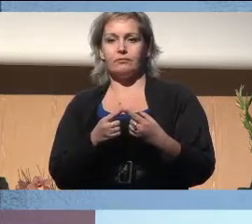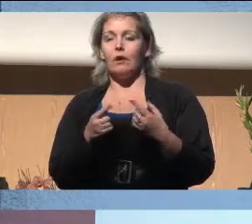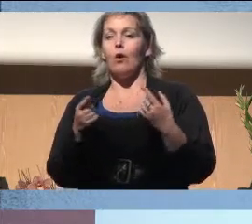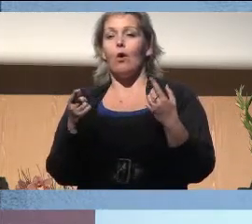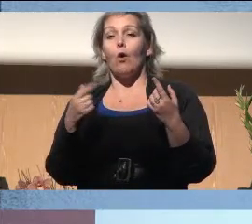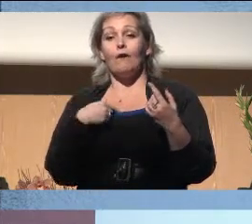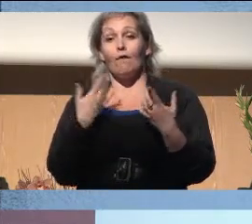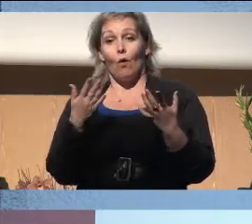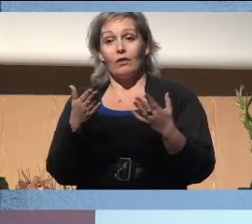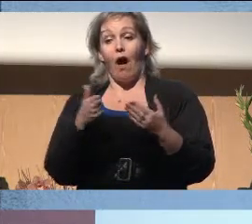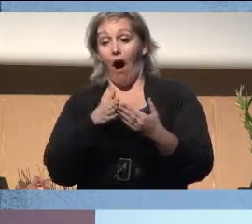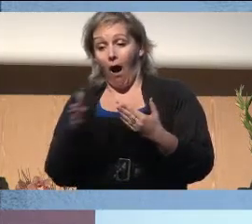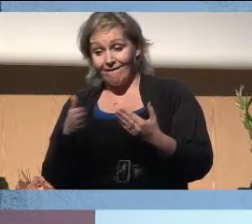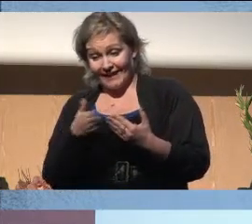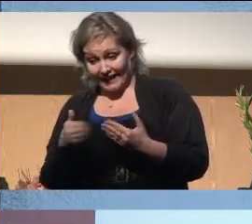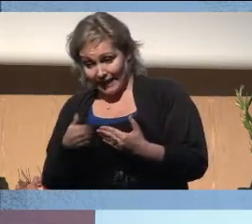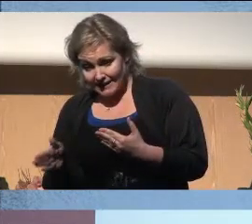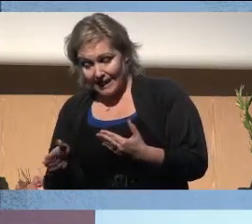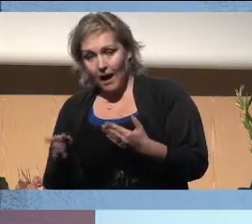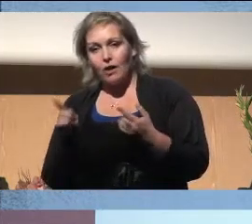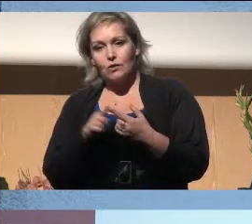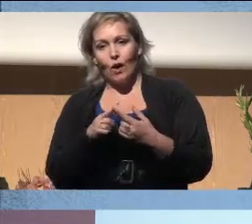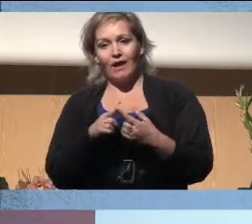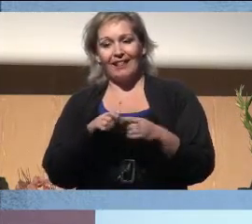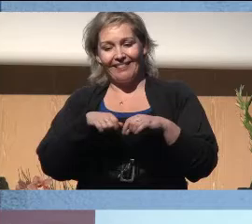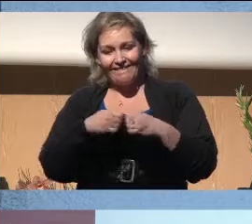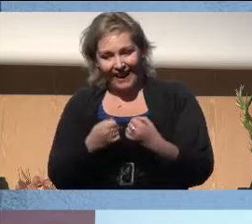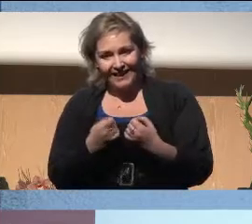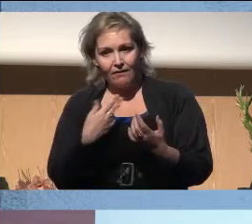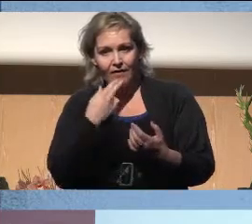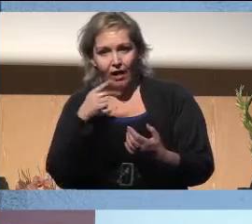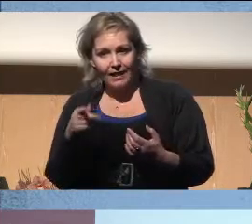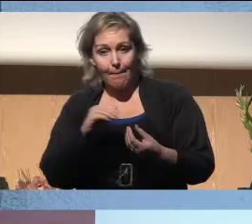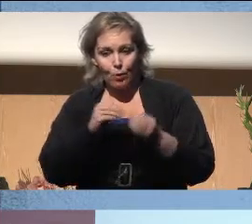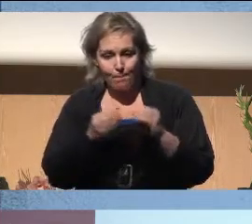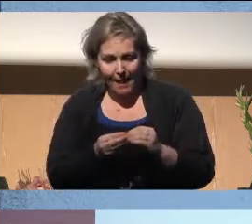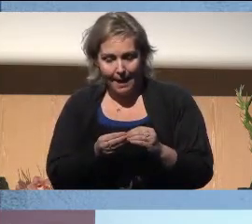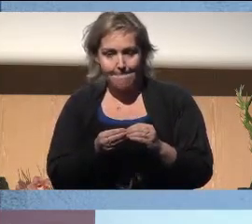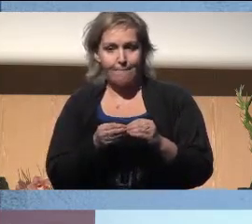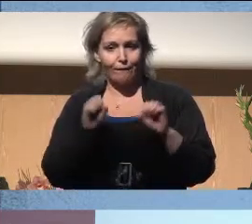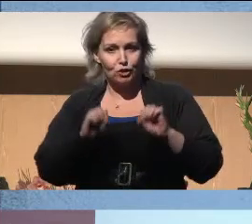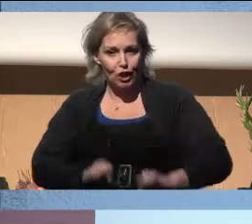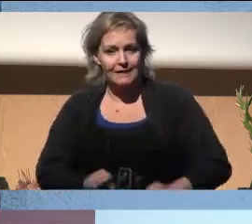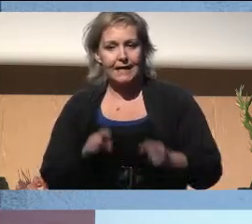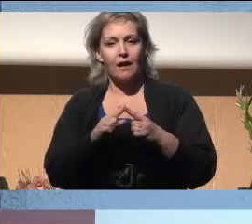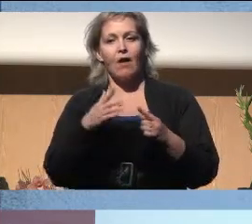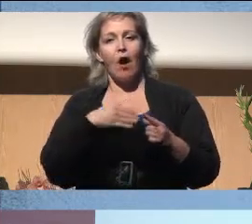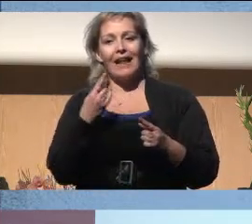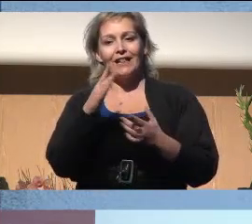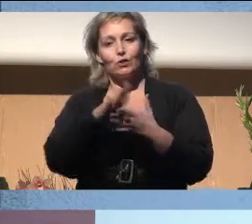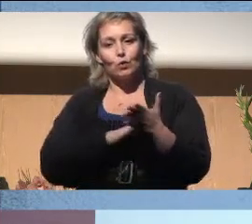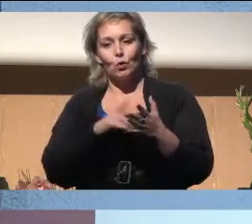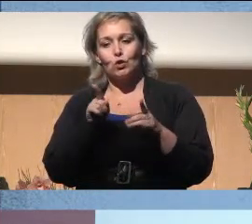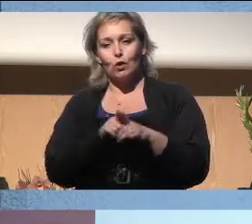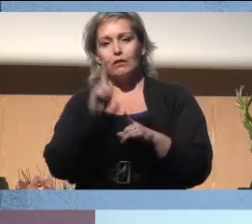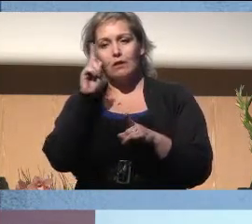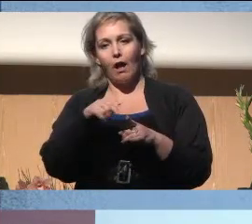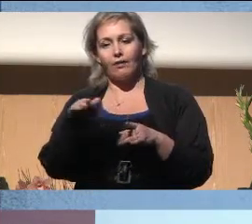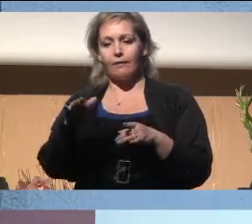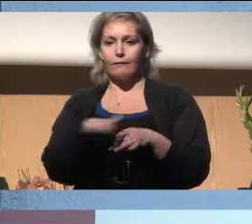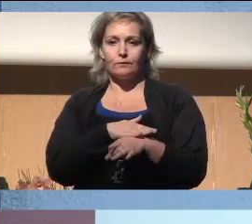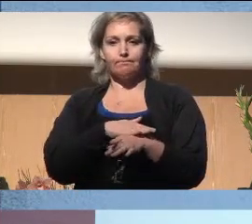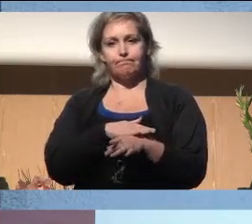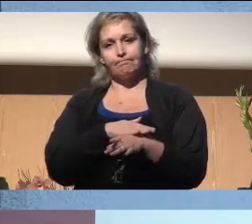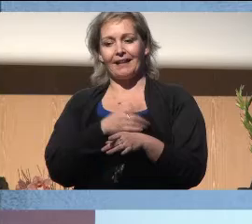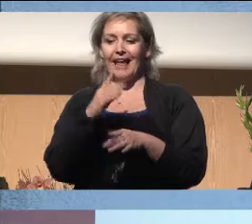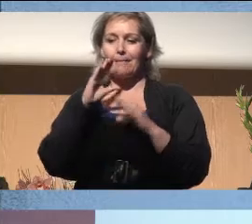Och när vi har fått avvikelser, så, eller defekter eller vad vi kallar det, problem och störningar, så har vi en struktur för att fullborda